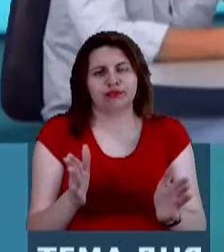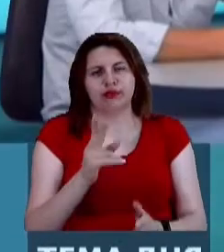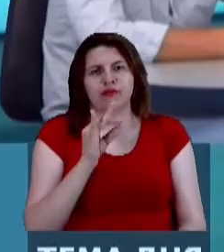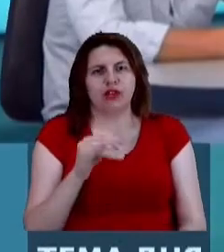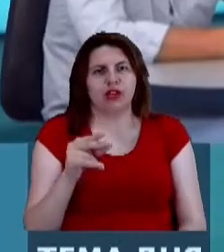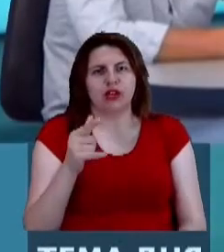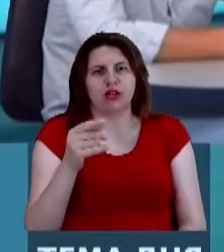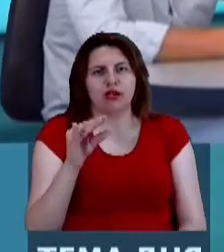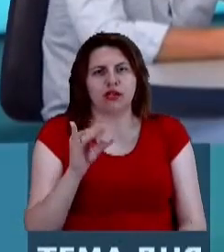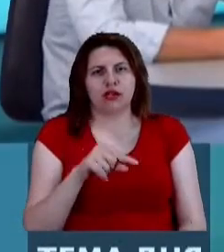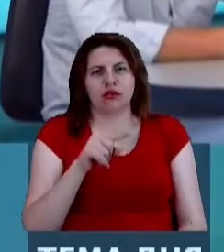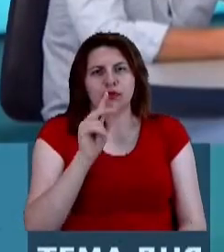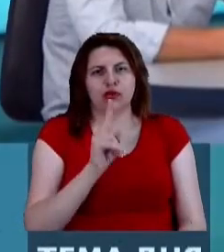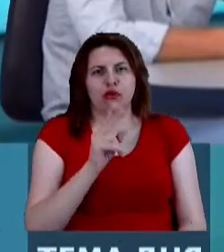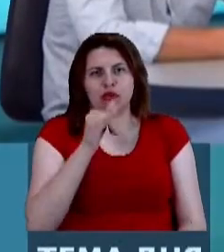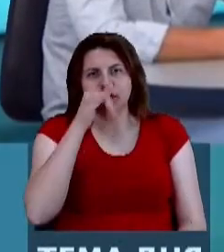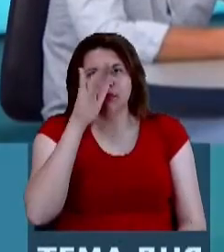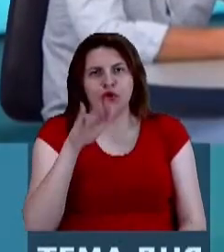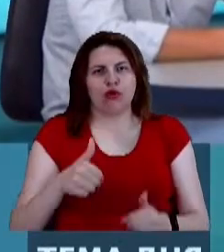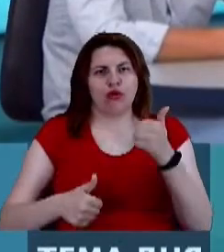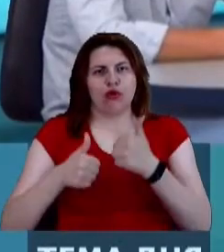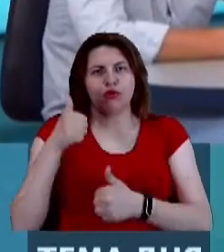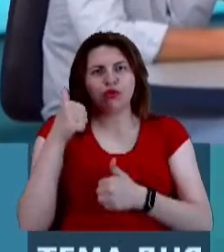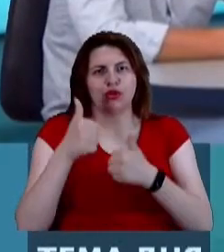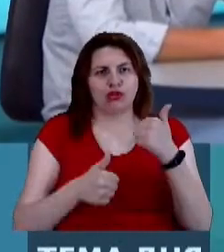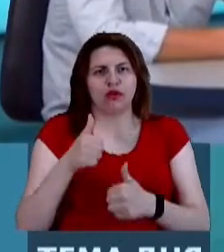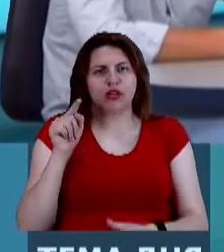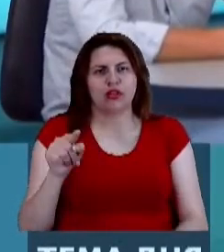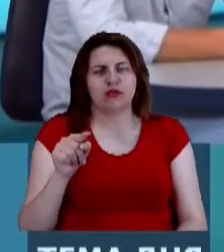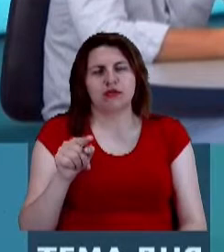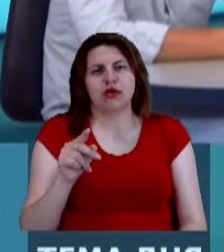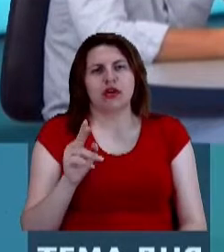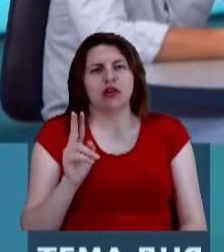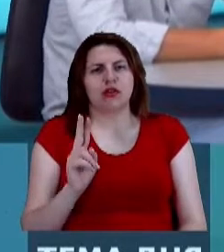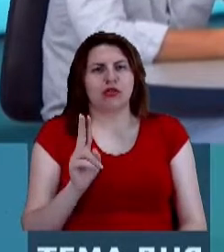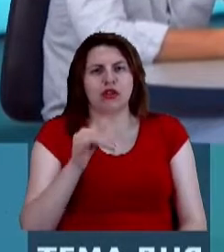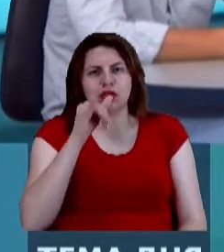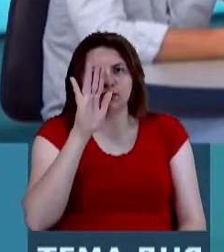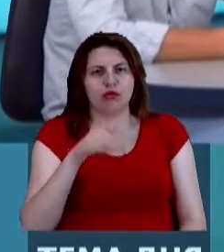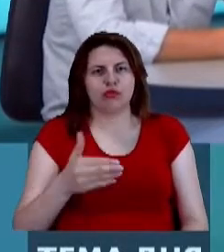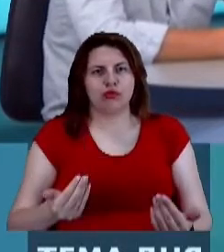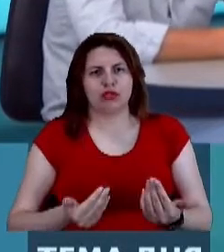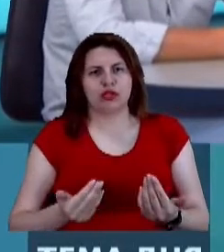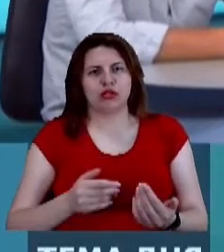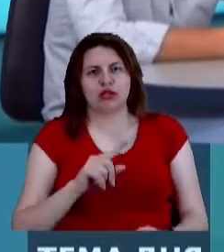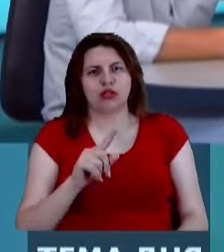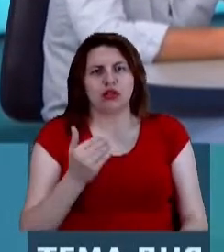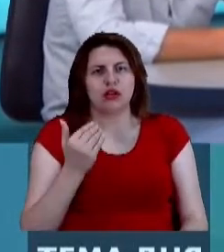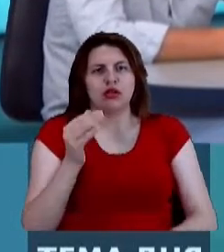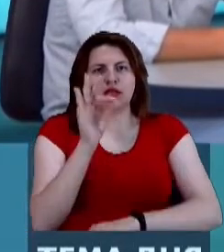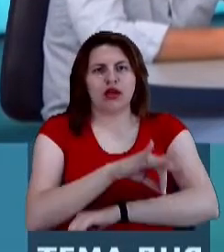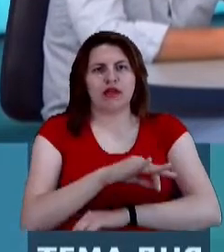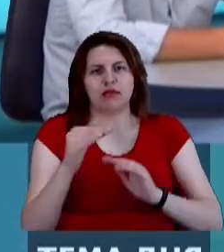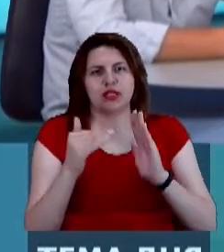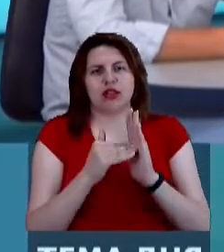не спроможний конкурувати з ними, з тими, хто не спроможний жити за їхніми сталими західними стандартами. На